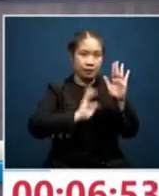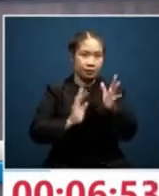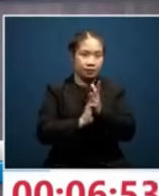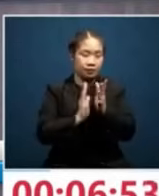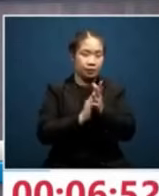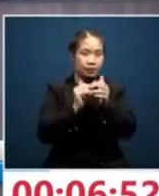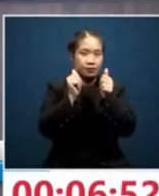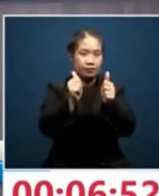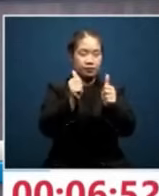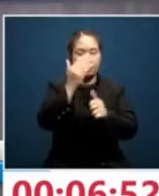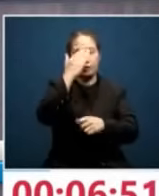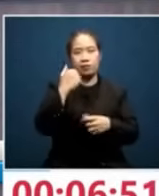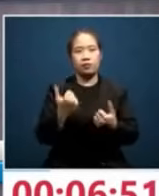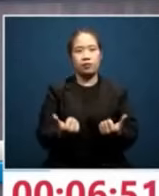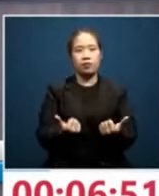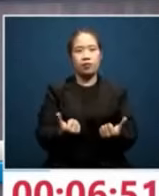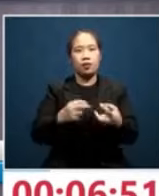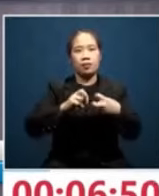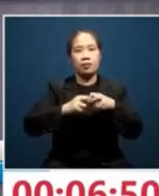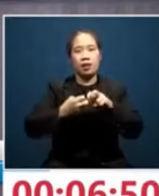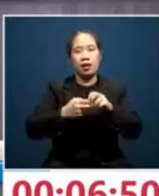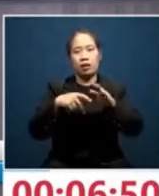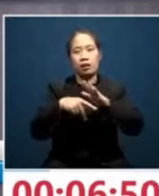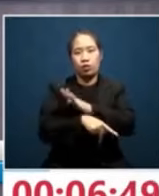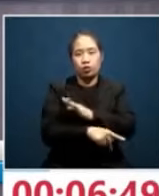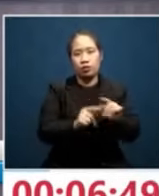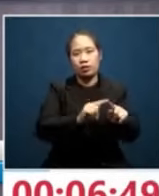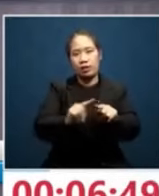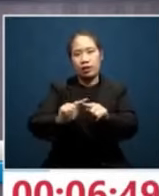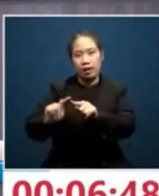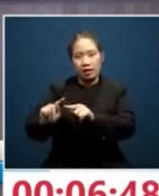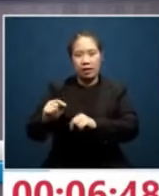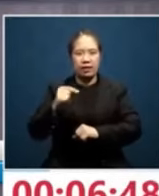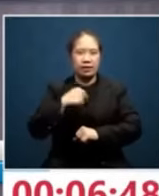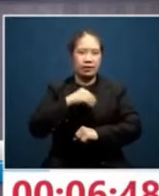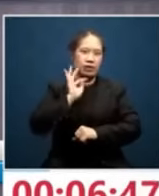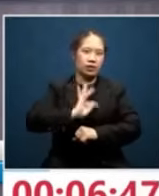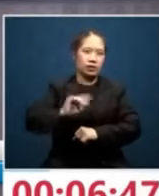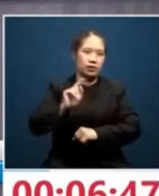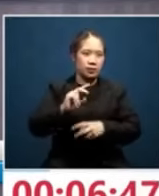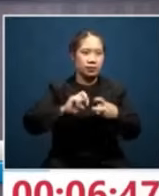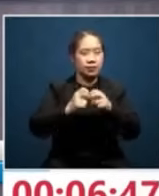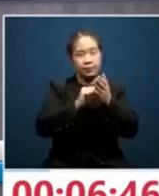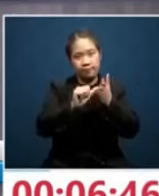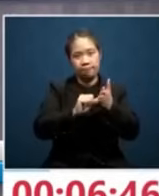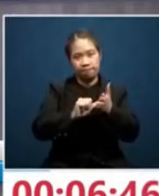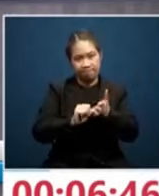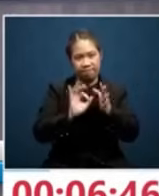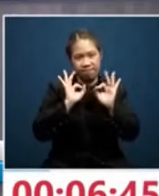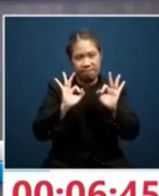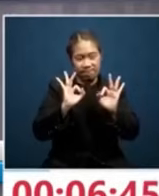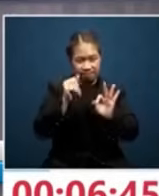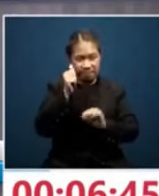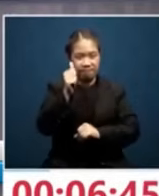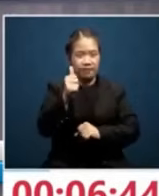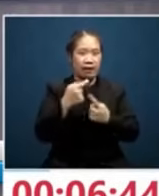ครับในเรื่องของการที่จะให้การศึกษาหรือการป้องกันนะครับไม่ให้คนเนี่ยทุจริตเนี่ยจะทำอย่